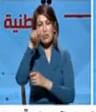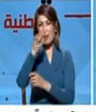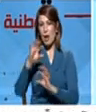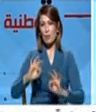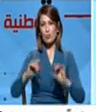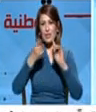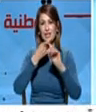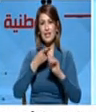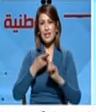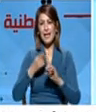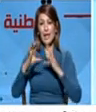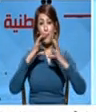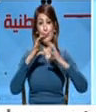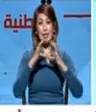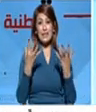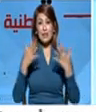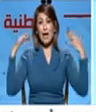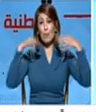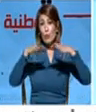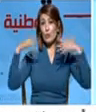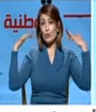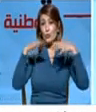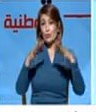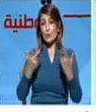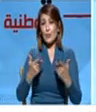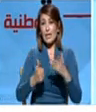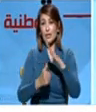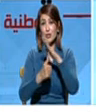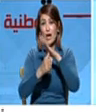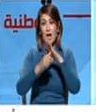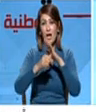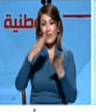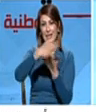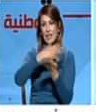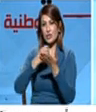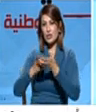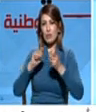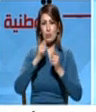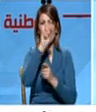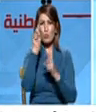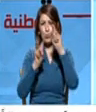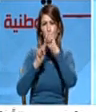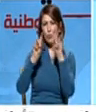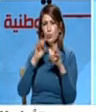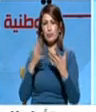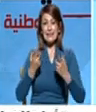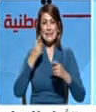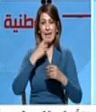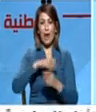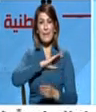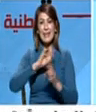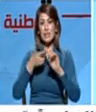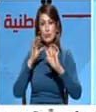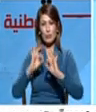التدافع لساره سي وليد رئيس مركز الحركه في البريد التونسي تسببت اعوام عنها اساسا هو السبب